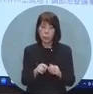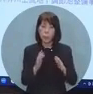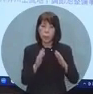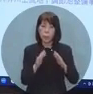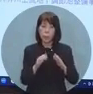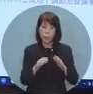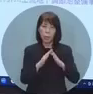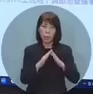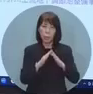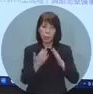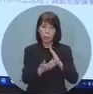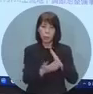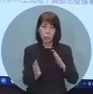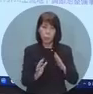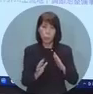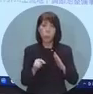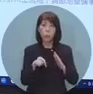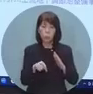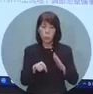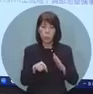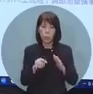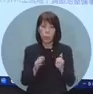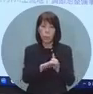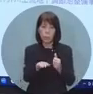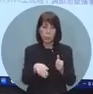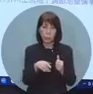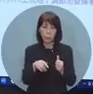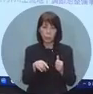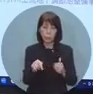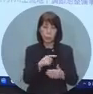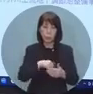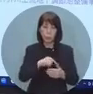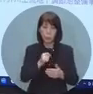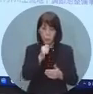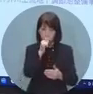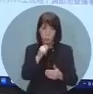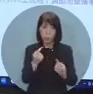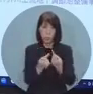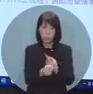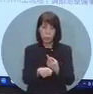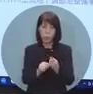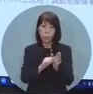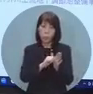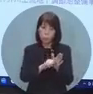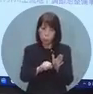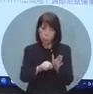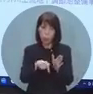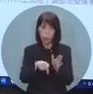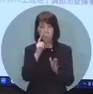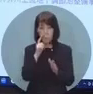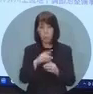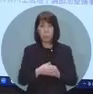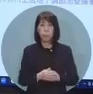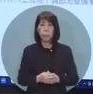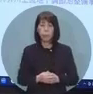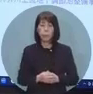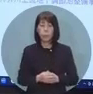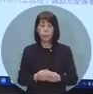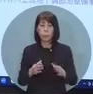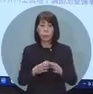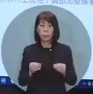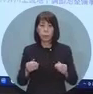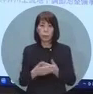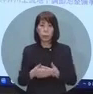が守られたりとかですねえ環境の質が改善したりとかですねまそういう大きさがどのくらいあるかというものを見るものでございますで国交省も